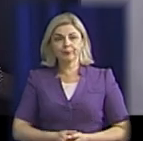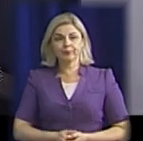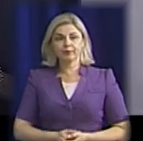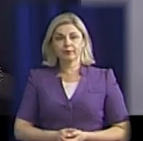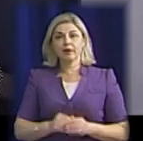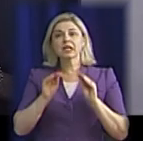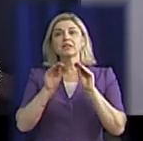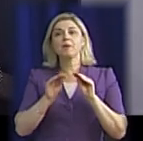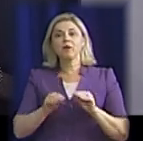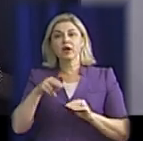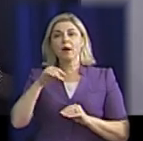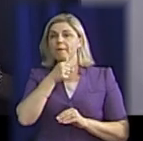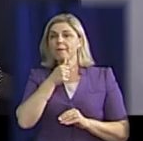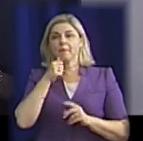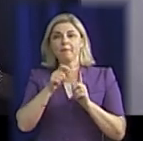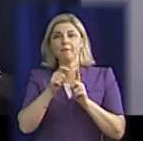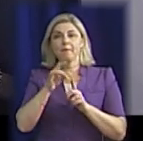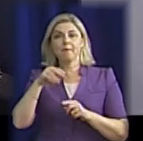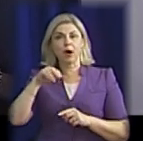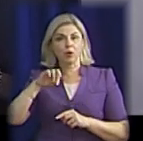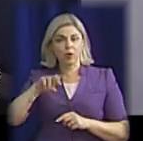Заповнюємо поле пароль.